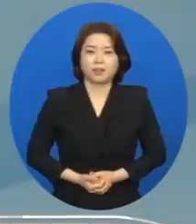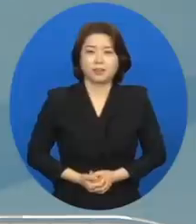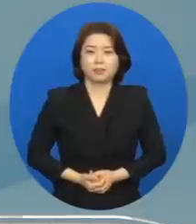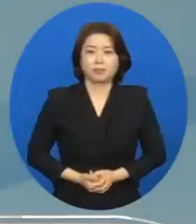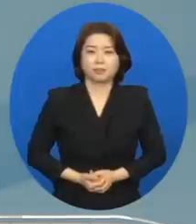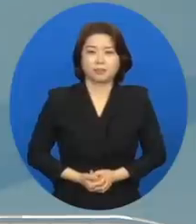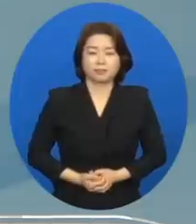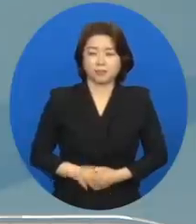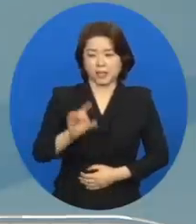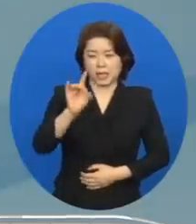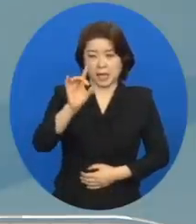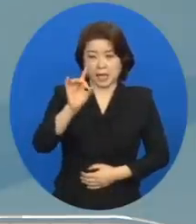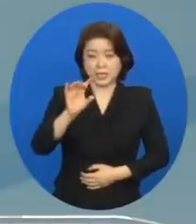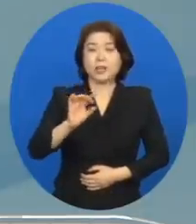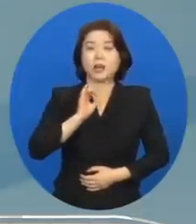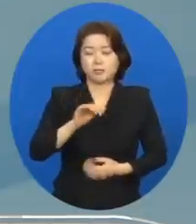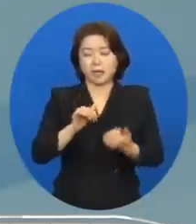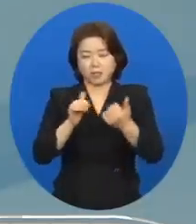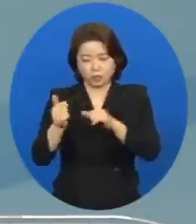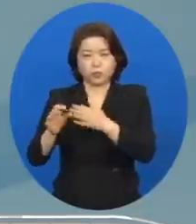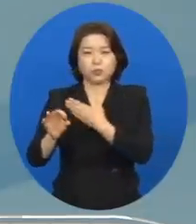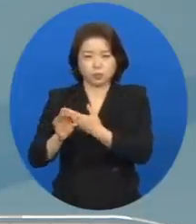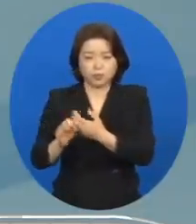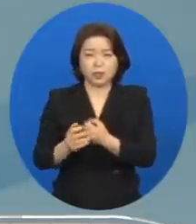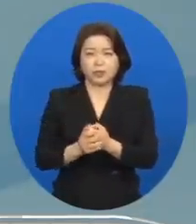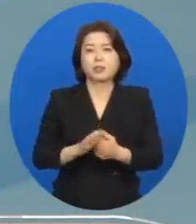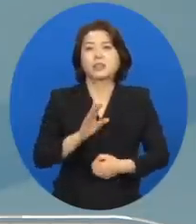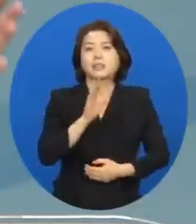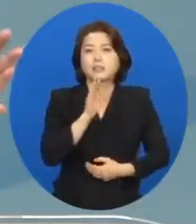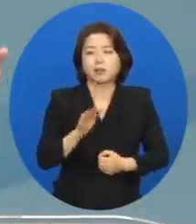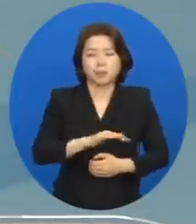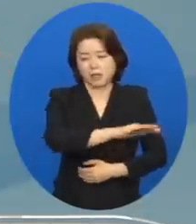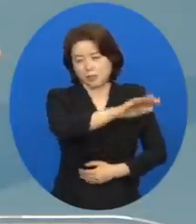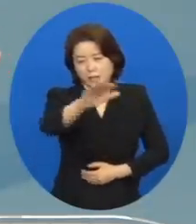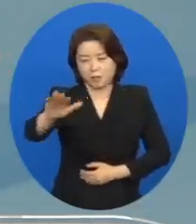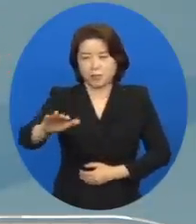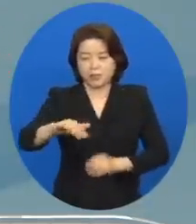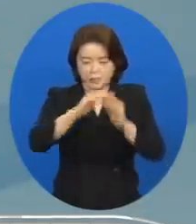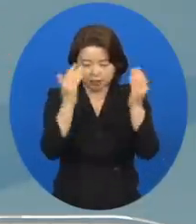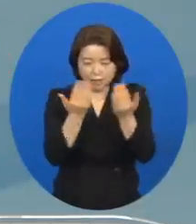한 사람만 죽으면 그러면 사실 모두가 살아요.